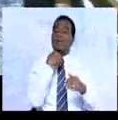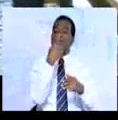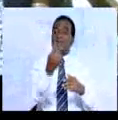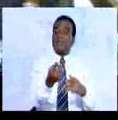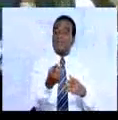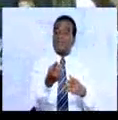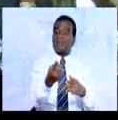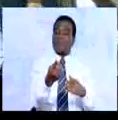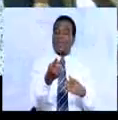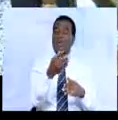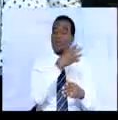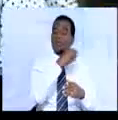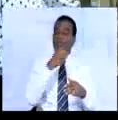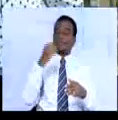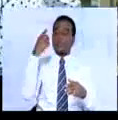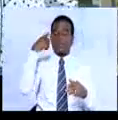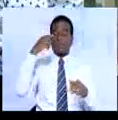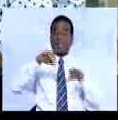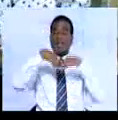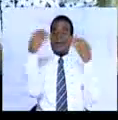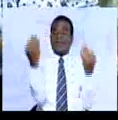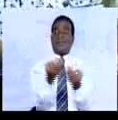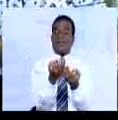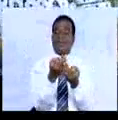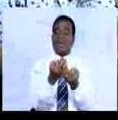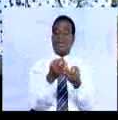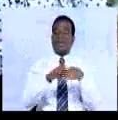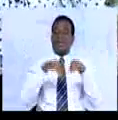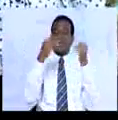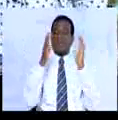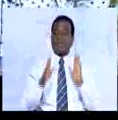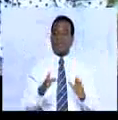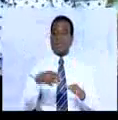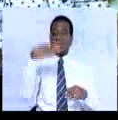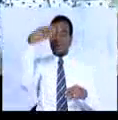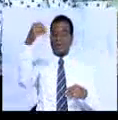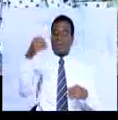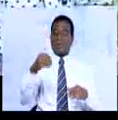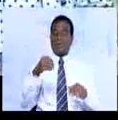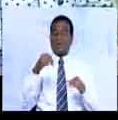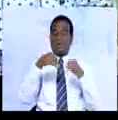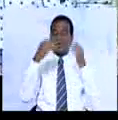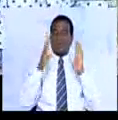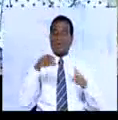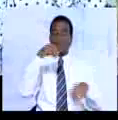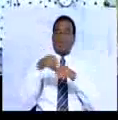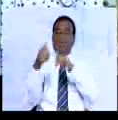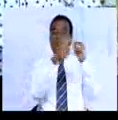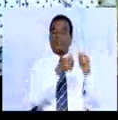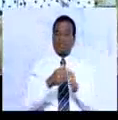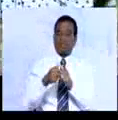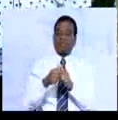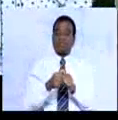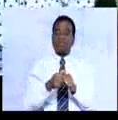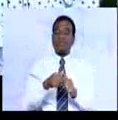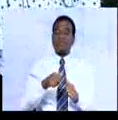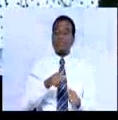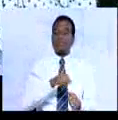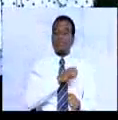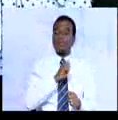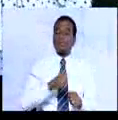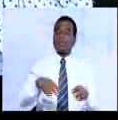exprimer la gratitude de la famille de Jean-Hélène et des hommes des médias dans leur ensemble. Je voulais un petit peu